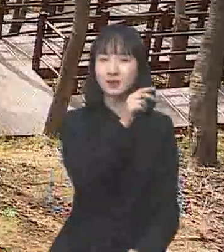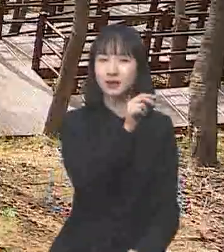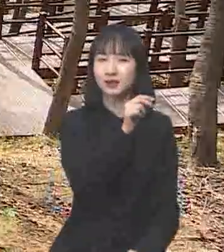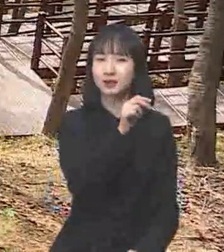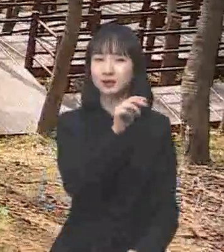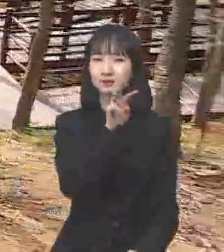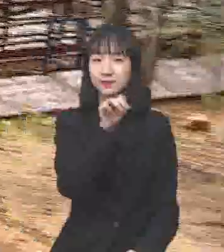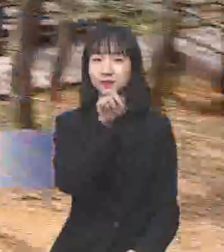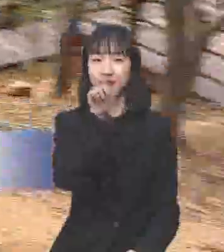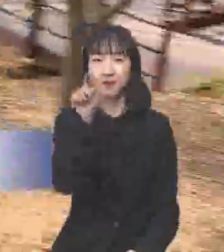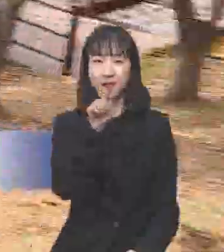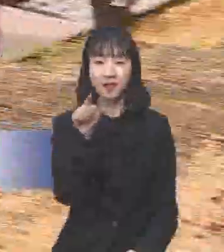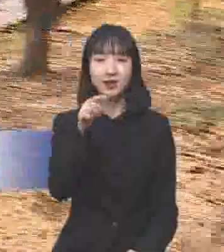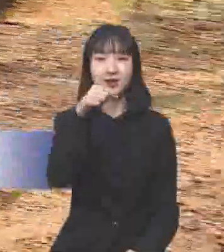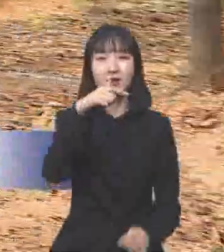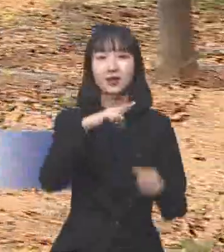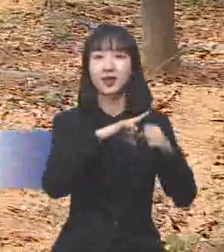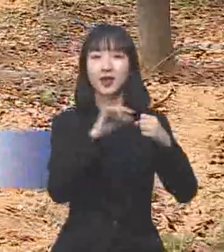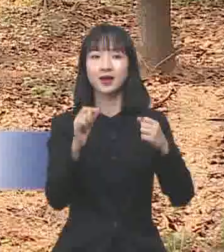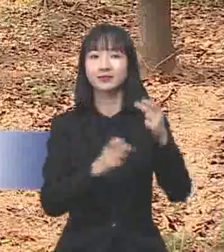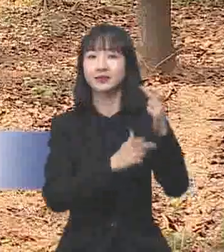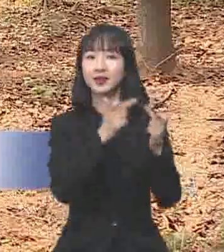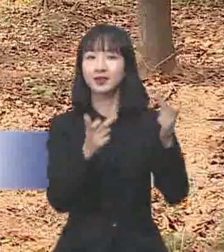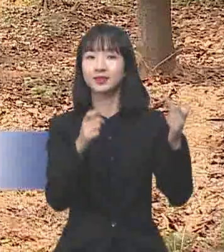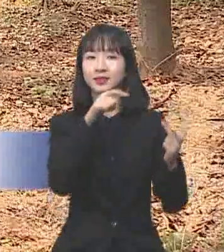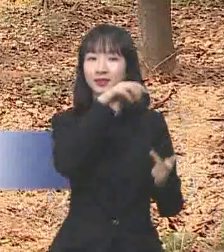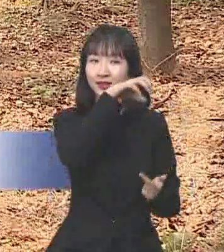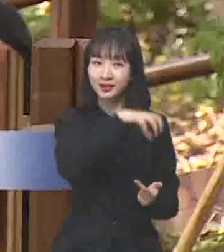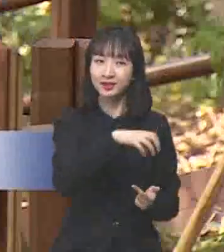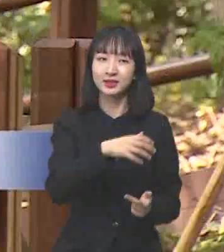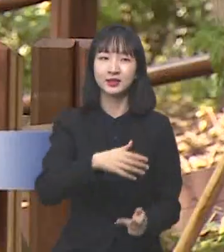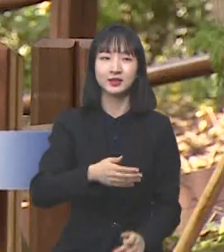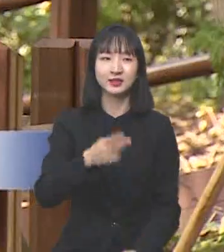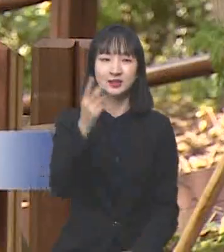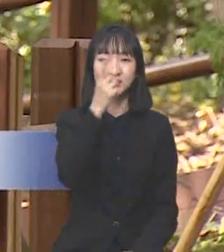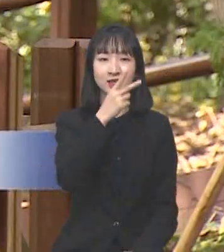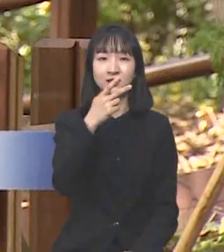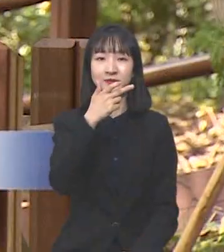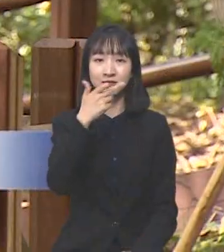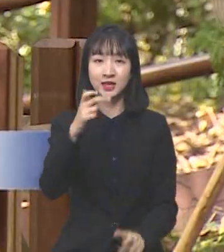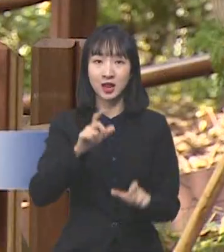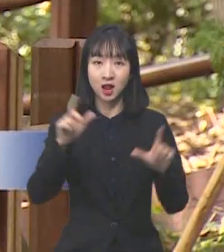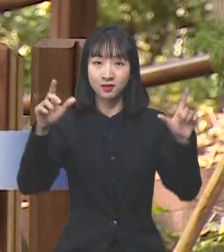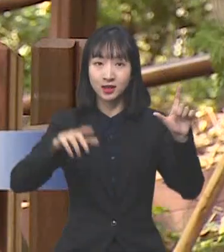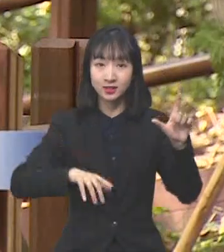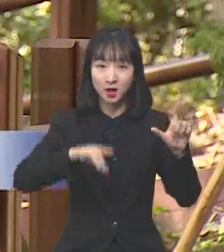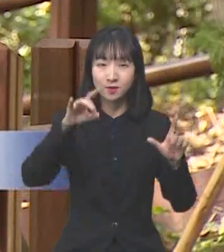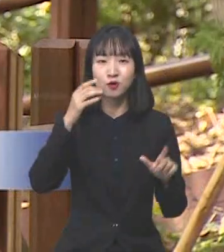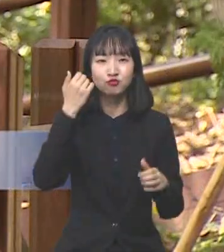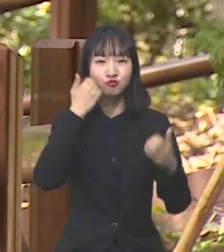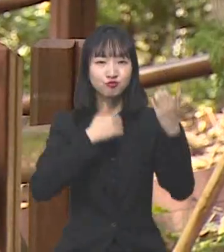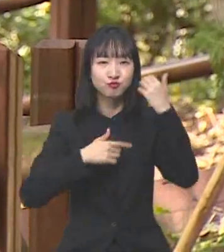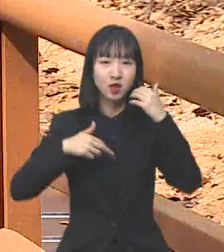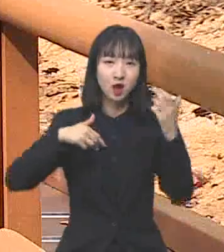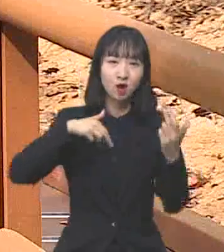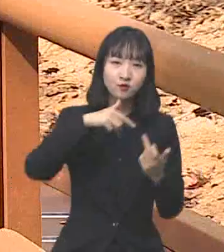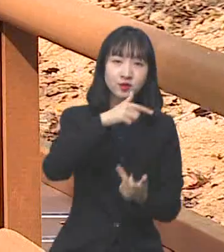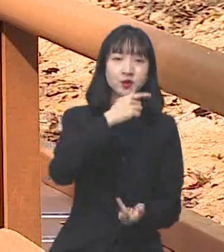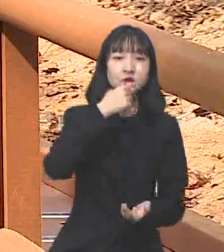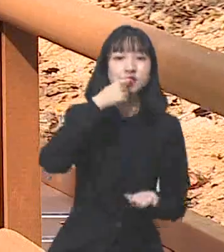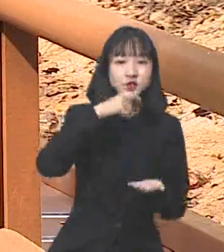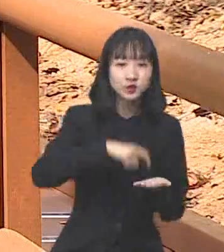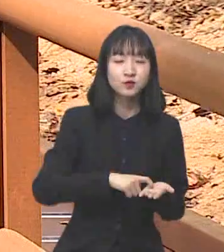산림욕장 지난 2017년 처음 누구나 걷기 쉬운 무장의 길과 산책로가 조성돼 고령의